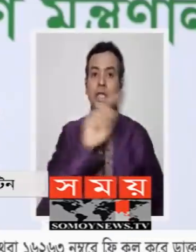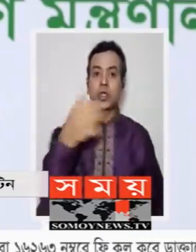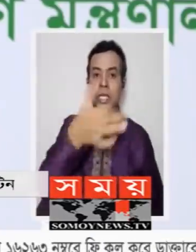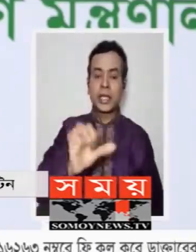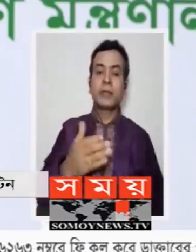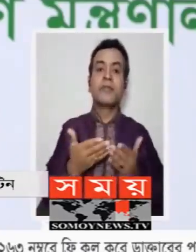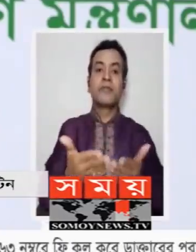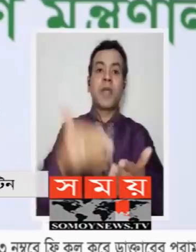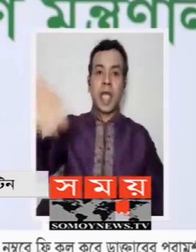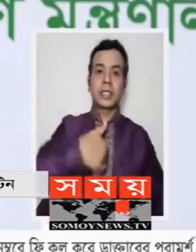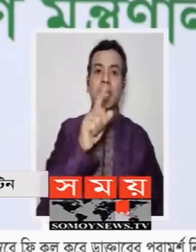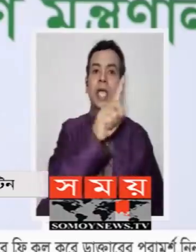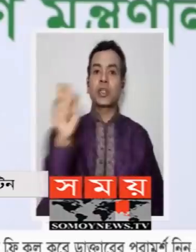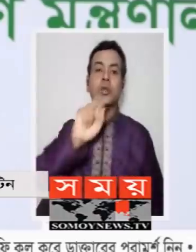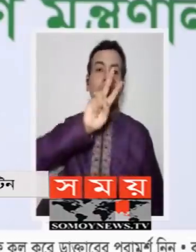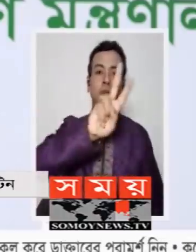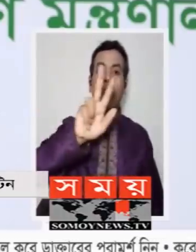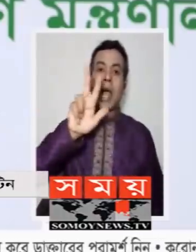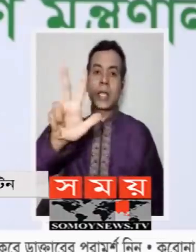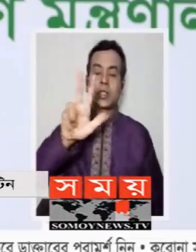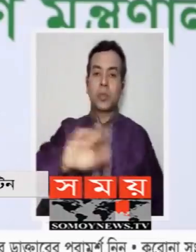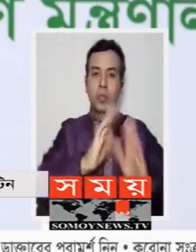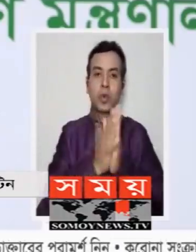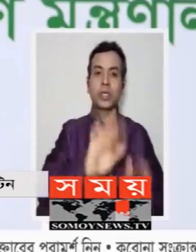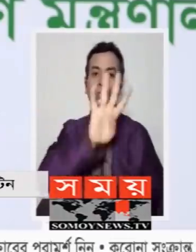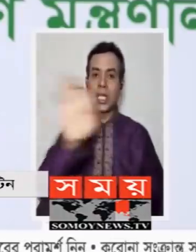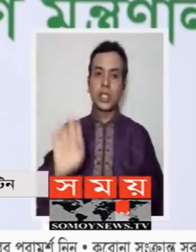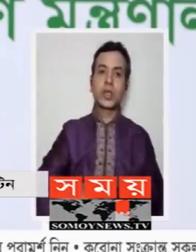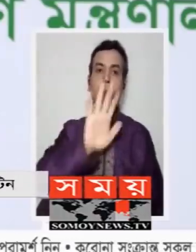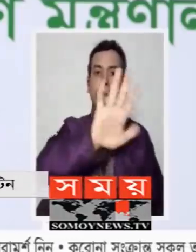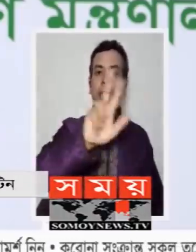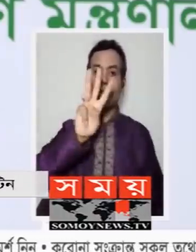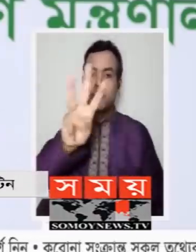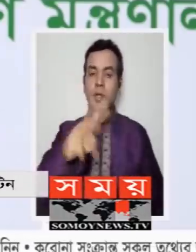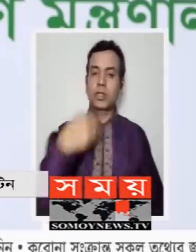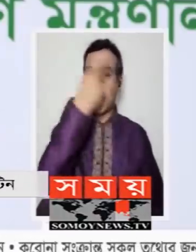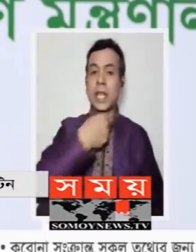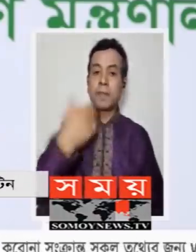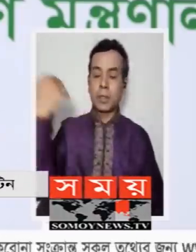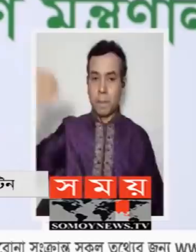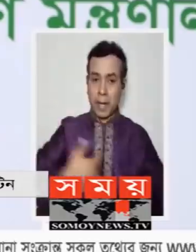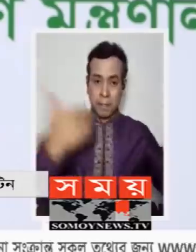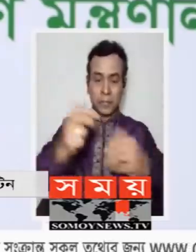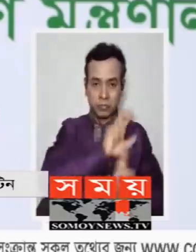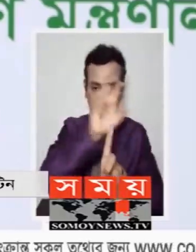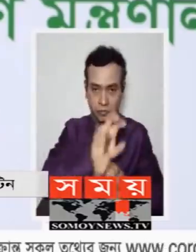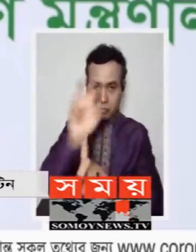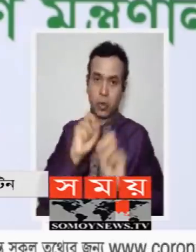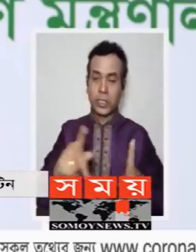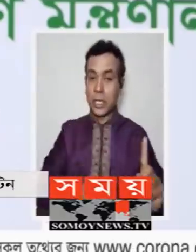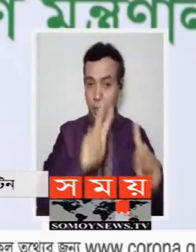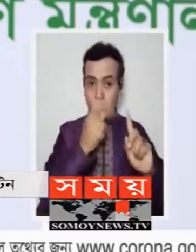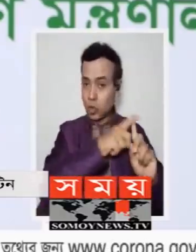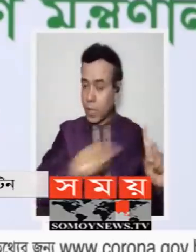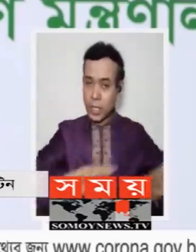স্ক্রিনিং কার্যক্রম অব্যাহত আছে। 24 ঘন্টায় বিমানবন্দরে 265 জন, স্থলবন্দরে 160 জন, সমুদ্রবন্দরে 28 জন